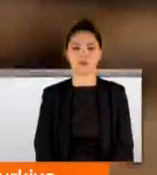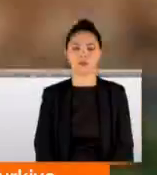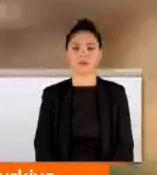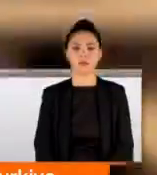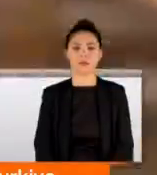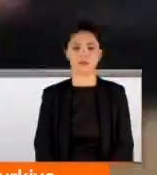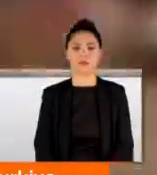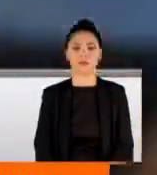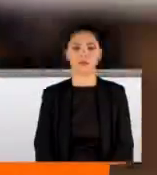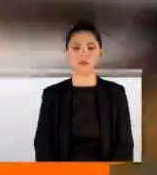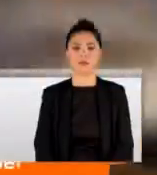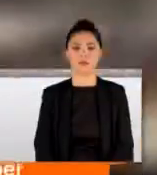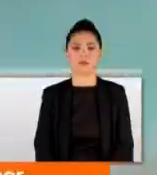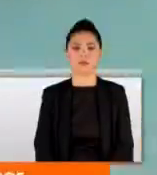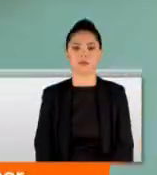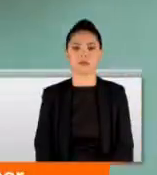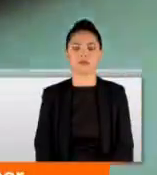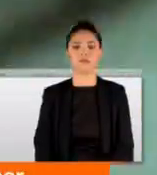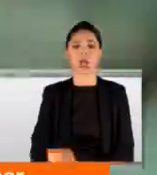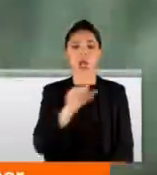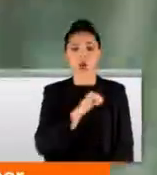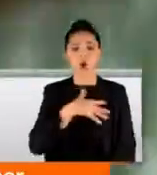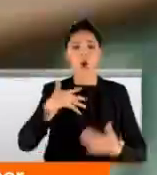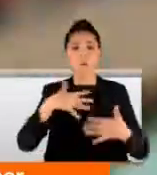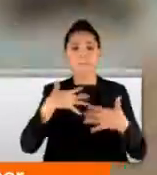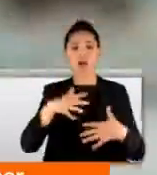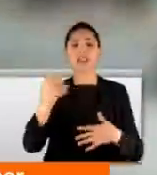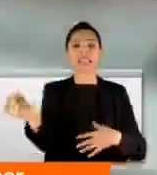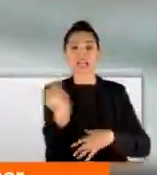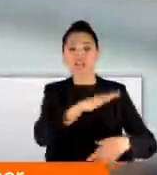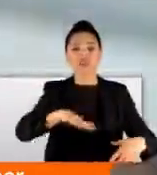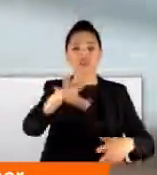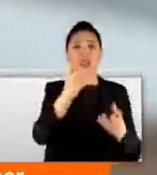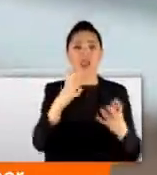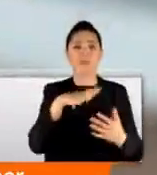Allahu Ekber. Allahu Ekber. Korku, panik ve kaçış.